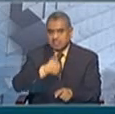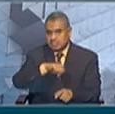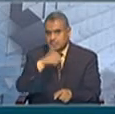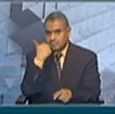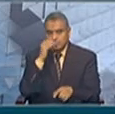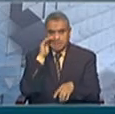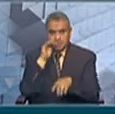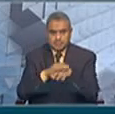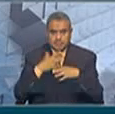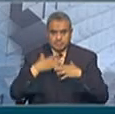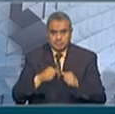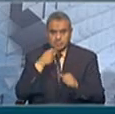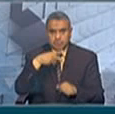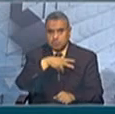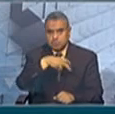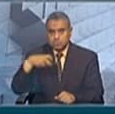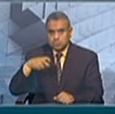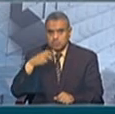أيضا خروج